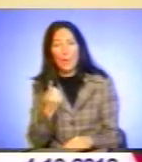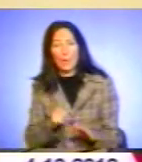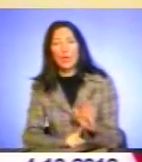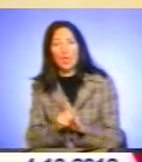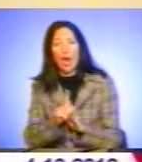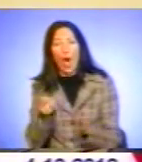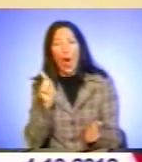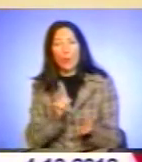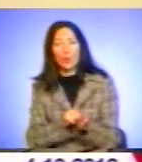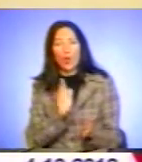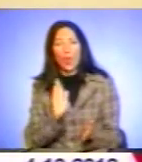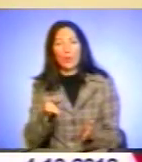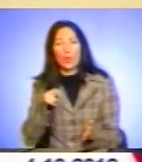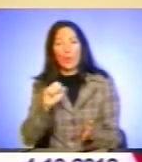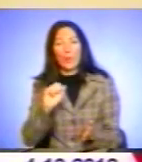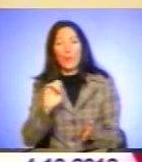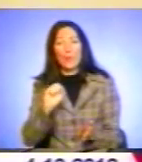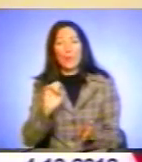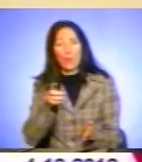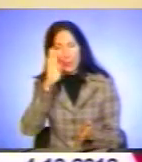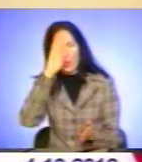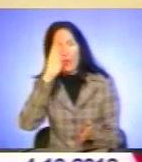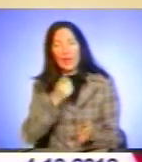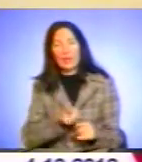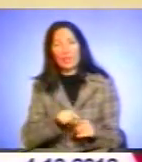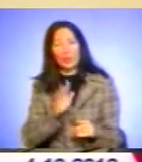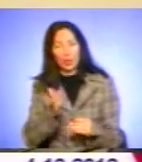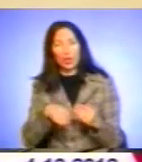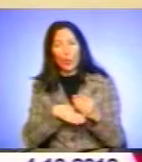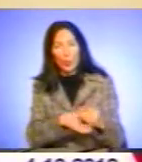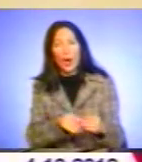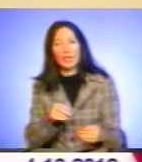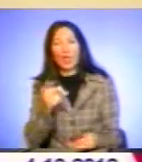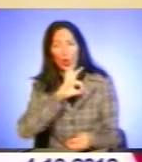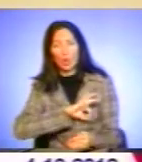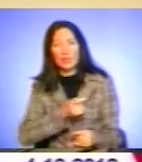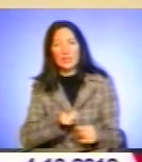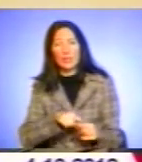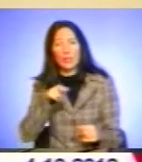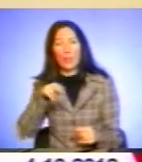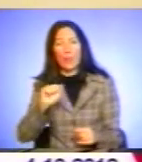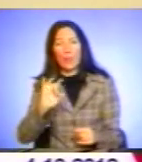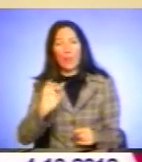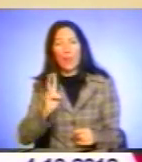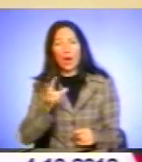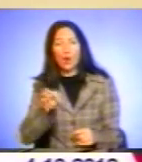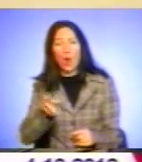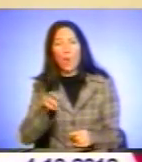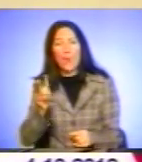початках обов'язково будуть паркувальники, які будуть просто допомагати користуватися цим паркоматом, будуть допомагати в тому, щоб все ж